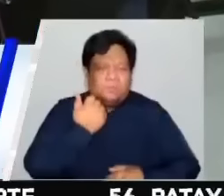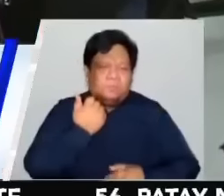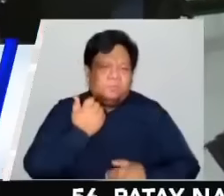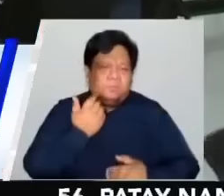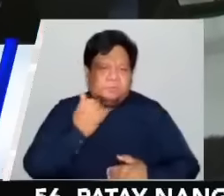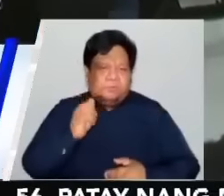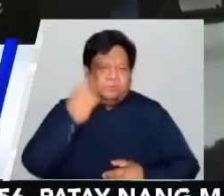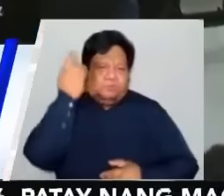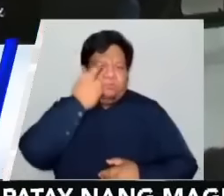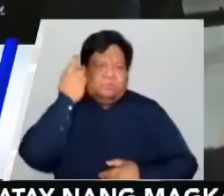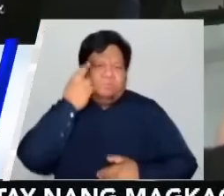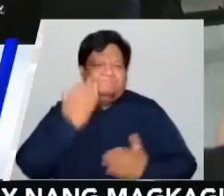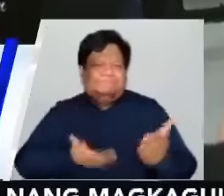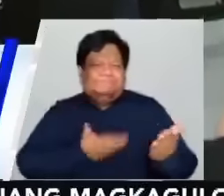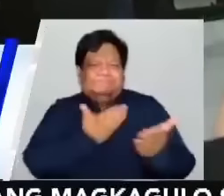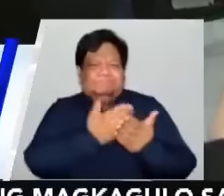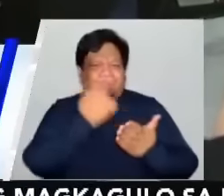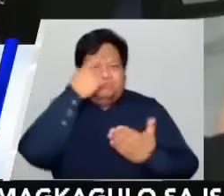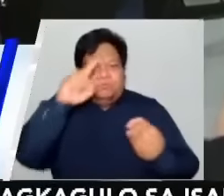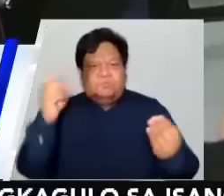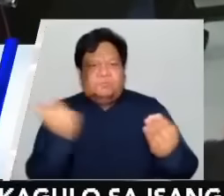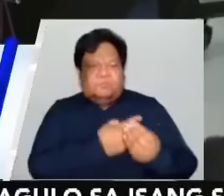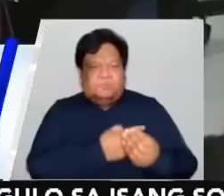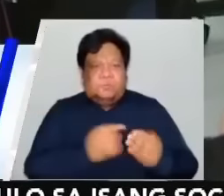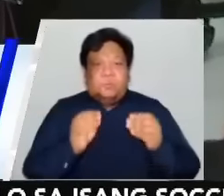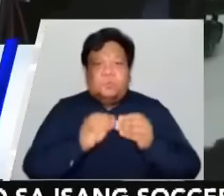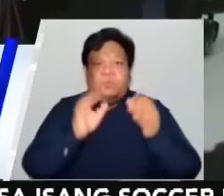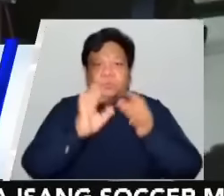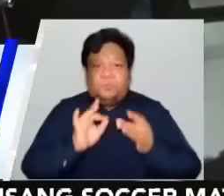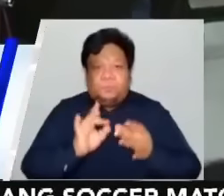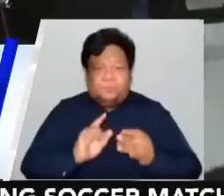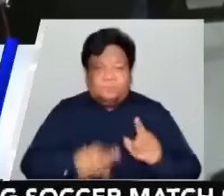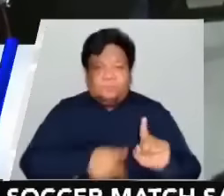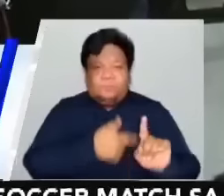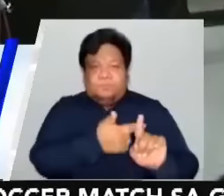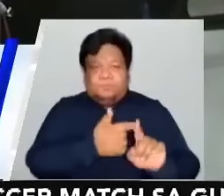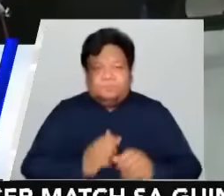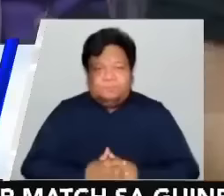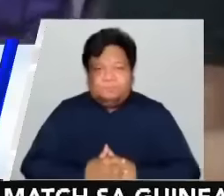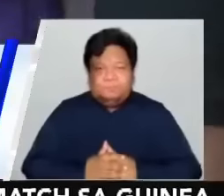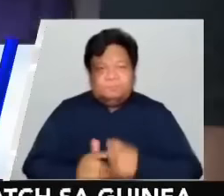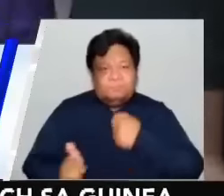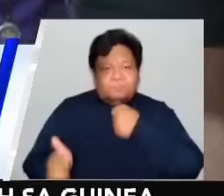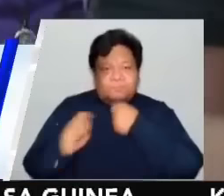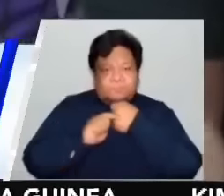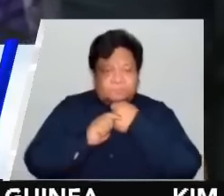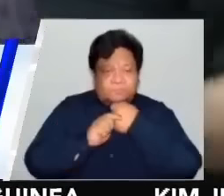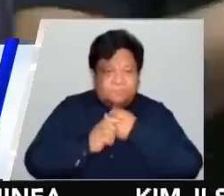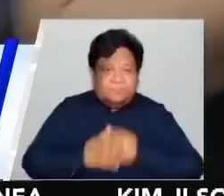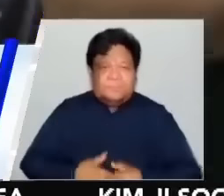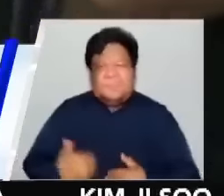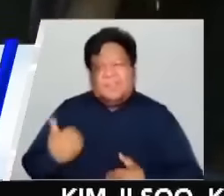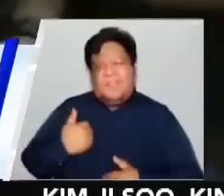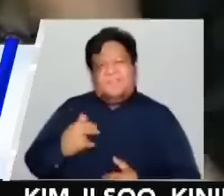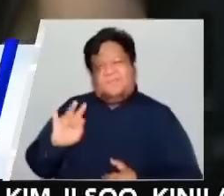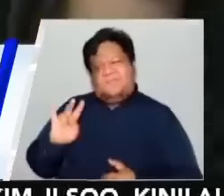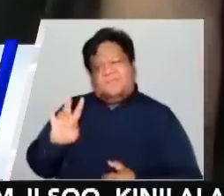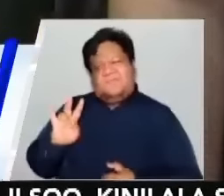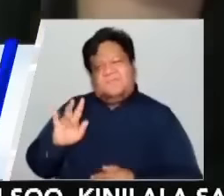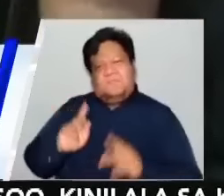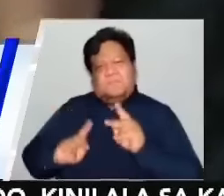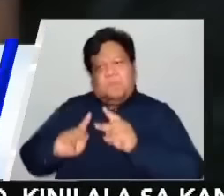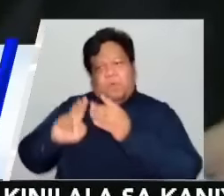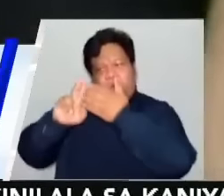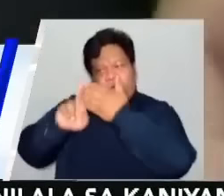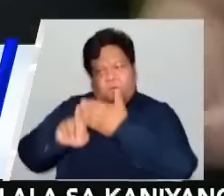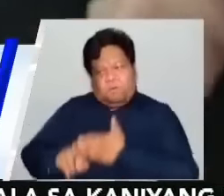Pirmado ng 16 na individual ang impeachment complaint laban kay Vice President Sara Duterte. Kabilang sa kanila ang mga kaanak ng ilang napaslang